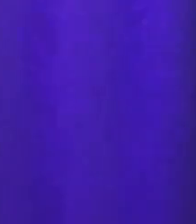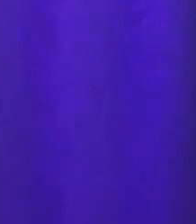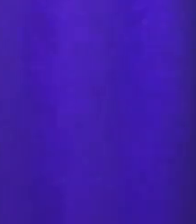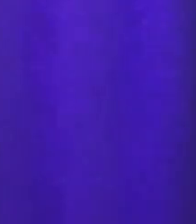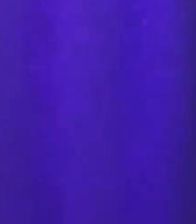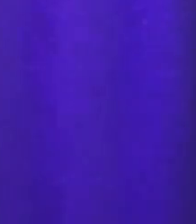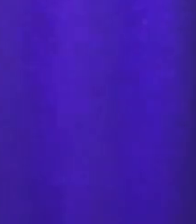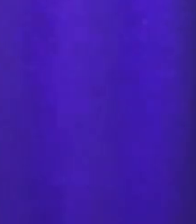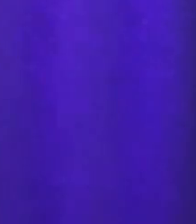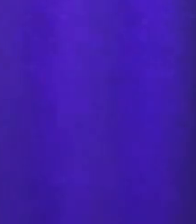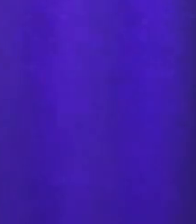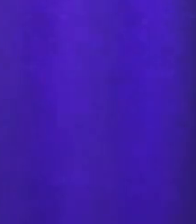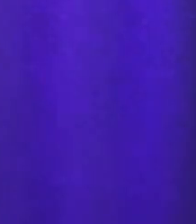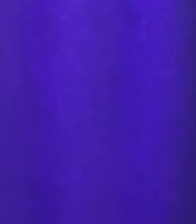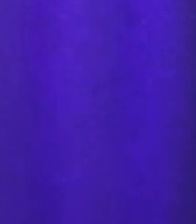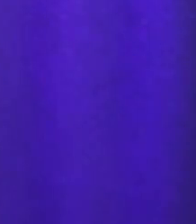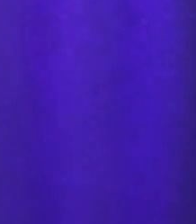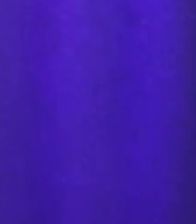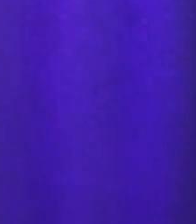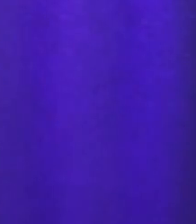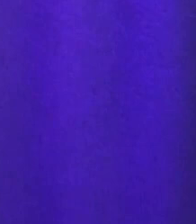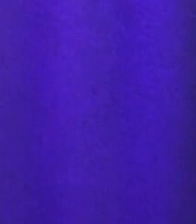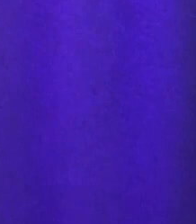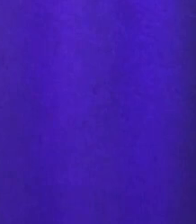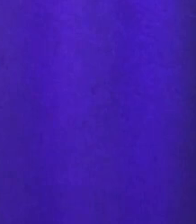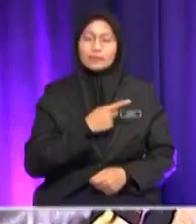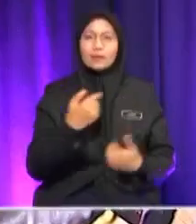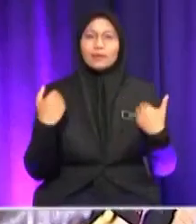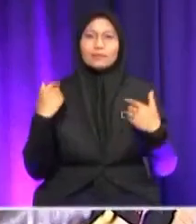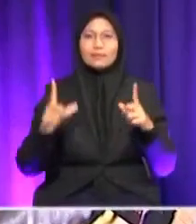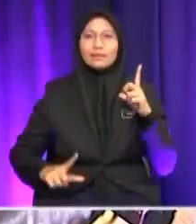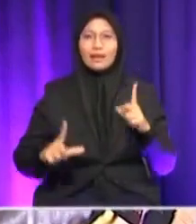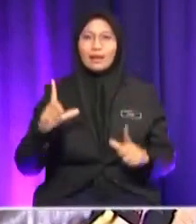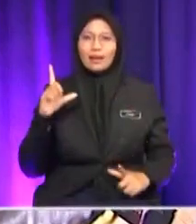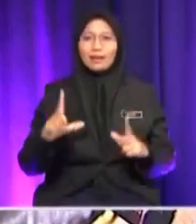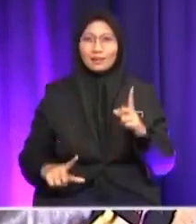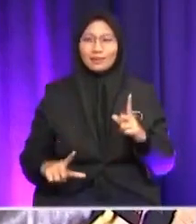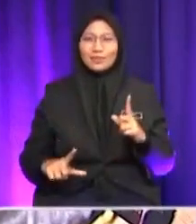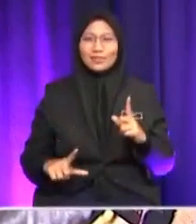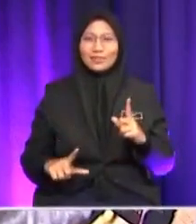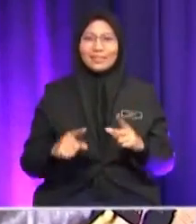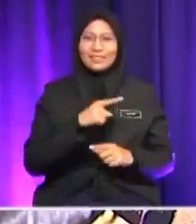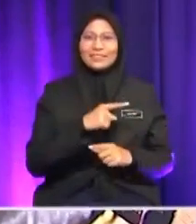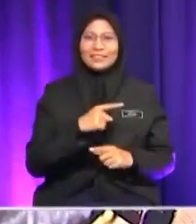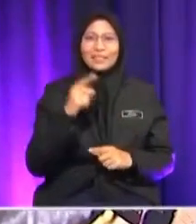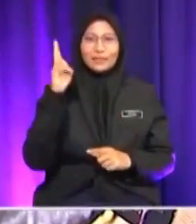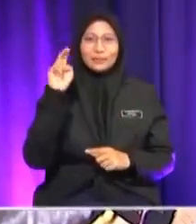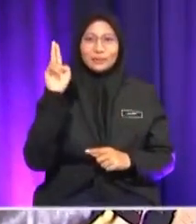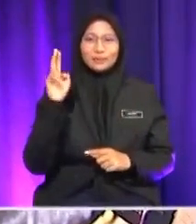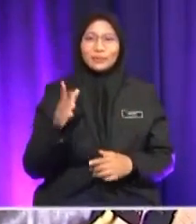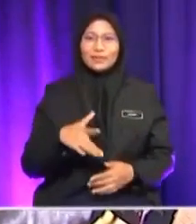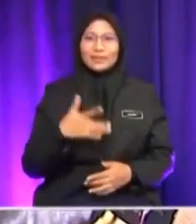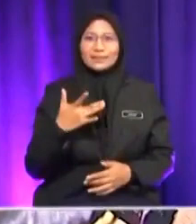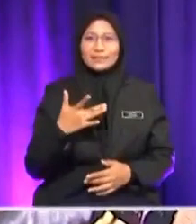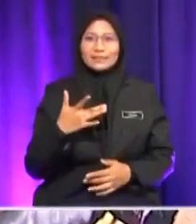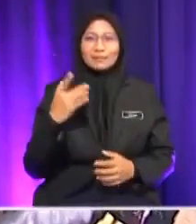Itu dia. Jadi cikgu, pada awal gimmick sebentar tadi, Cikgu Somu nampak Yuyu macam resah, gelisah kerana kurang